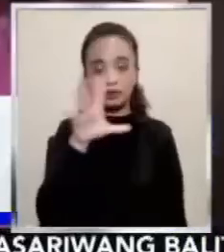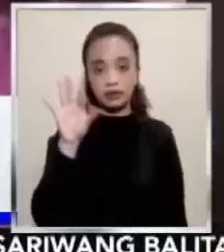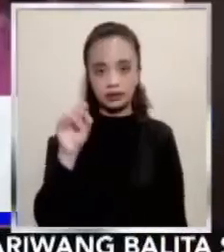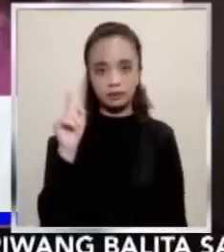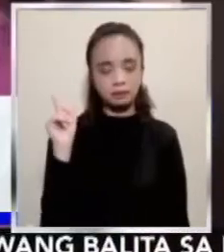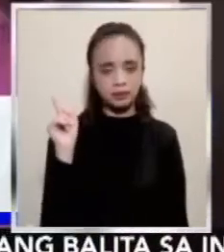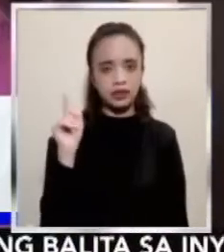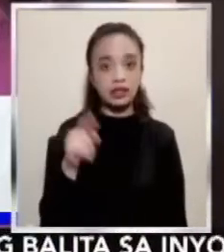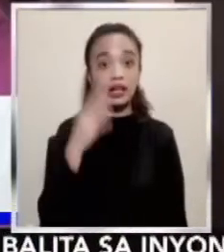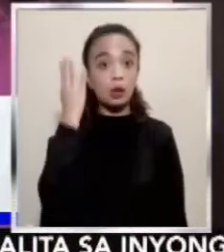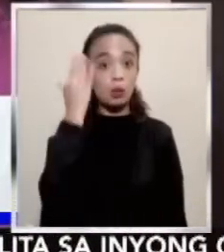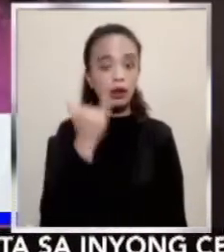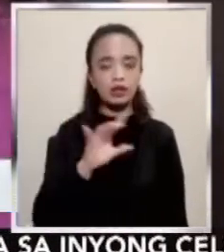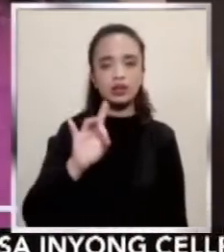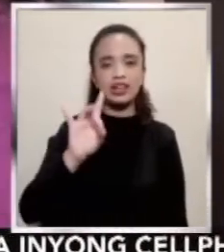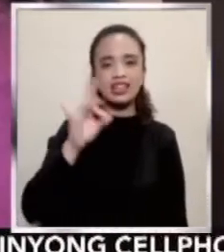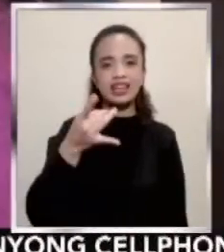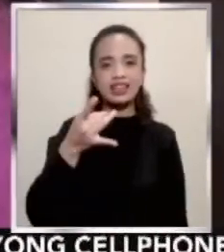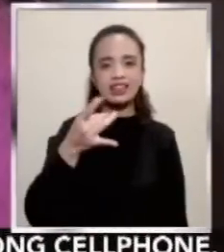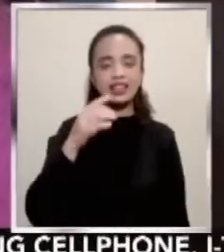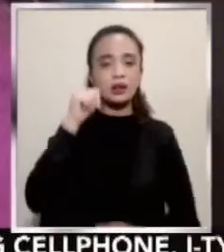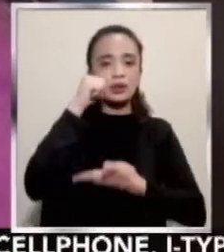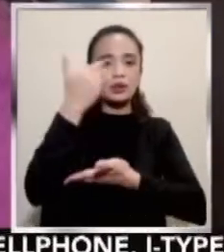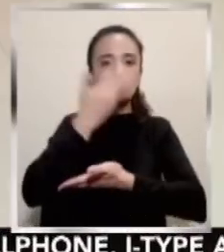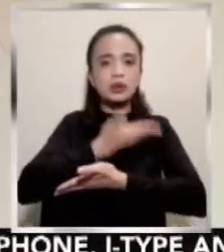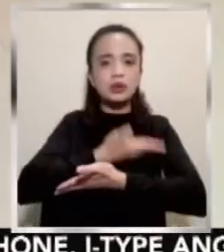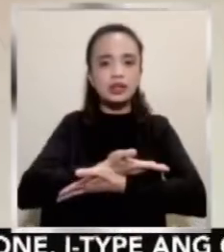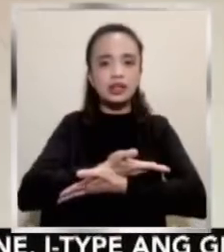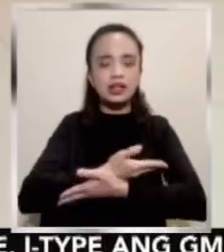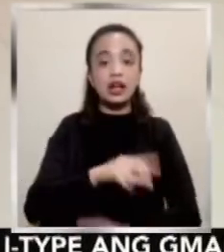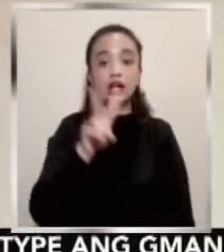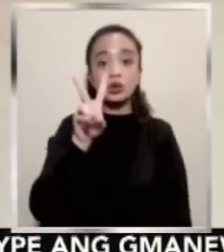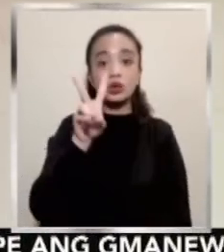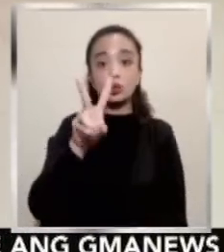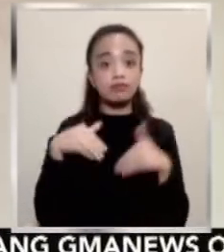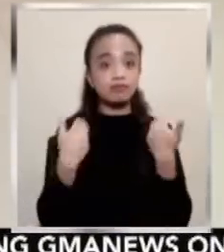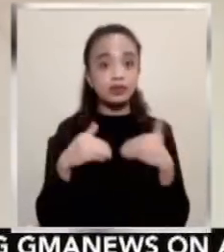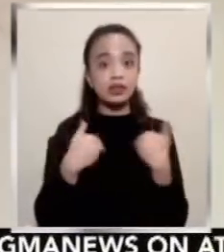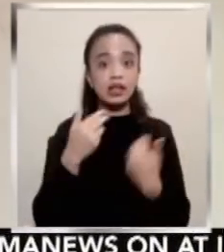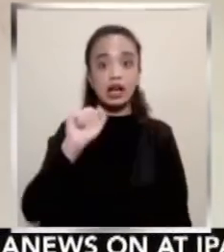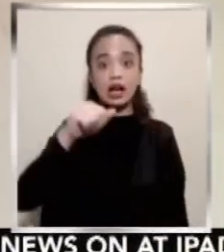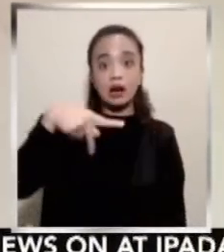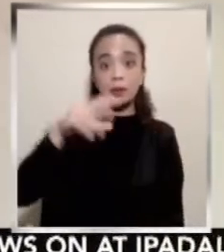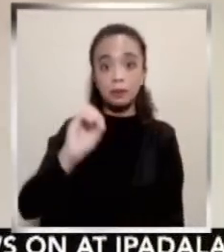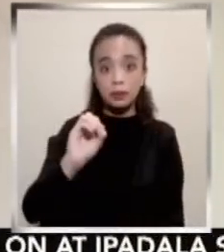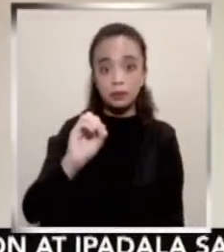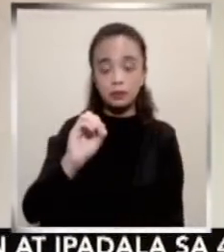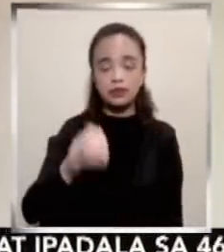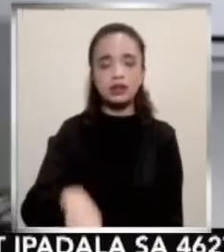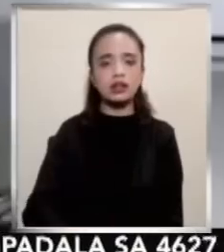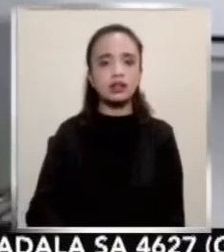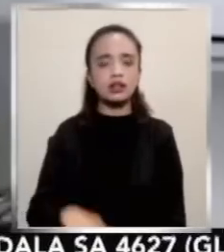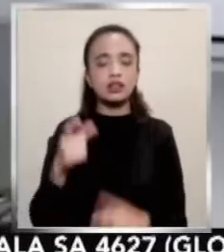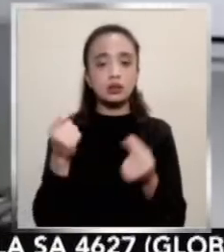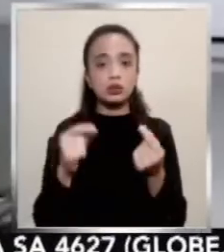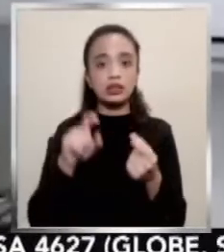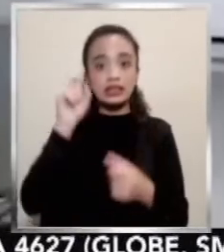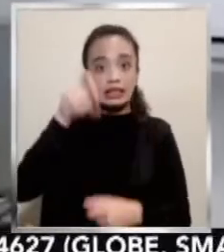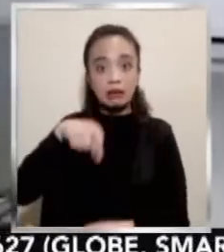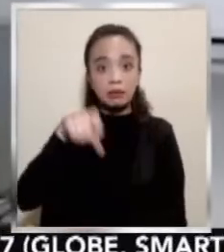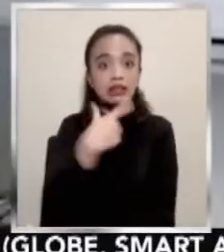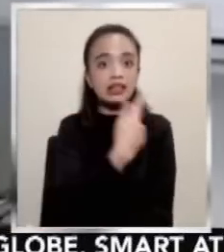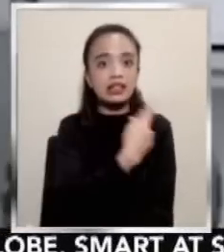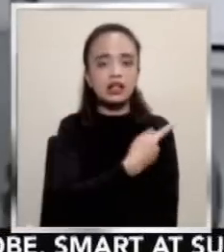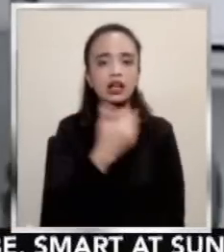kasing ikawalong anak na si Monica at dalawang minor de edad na apong sina Miguel at AJ na magpapabakuna dapat nasawi sa